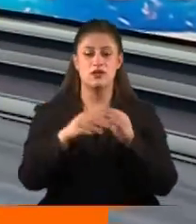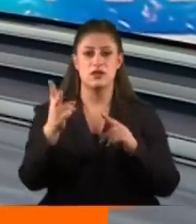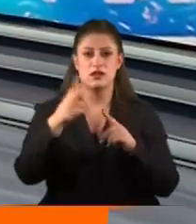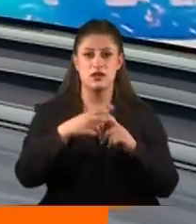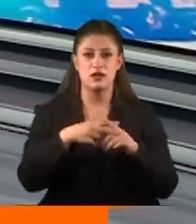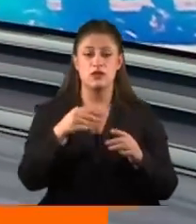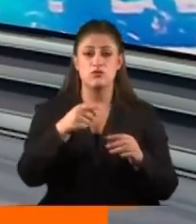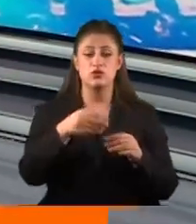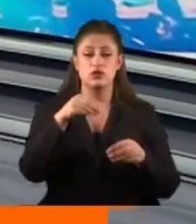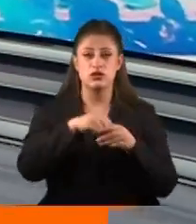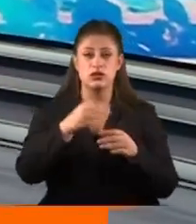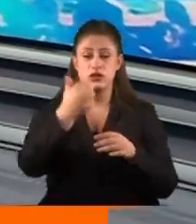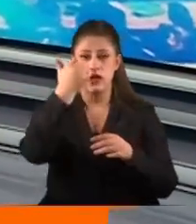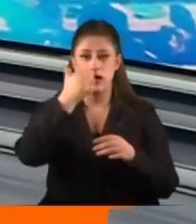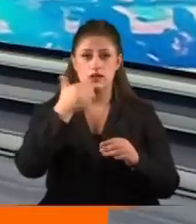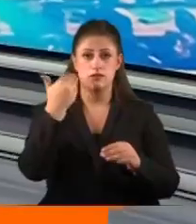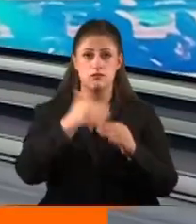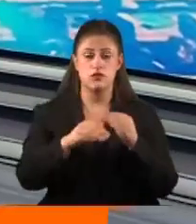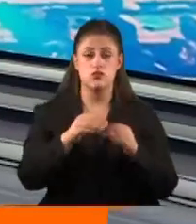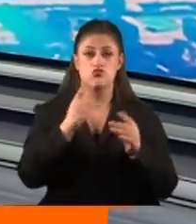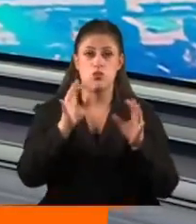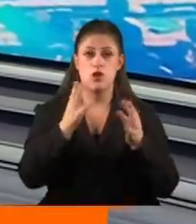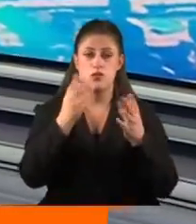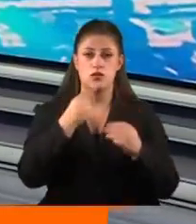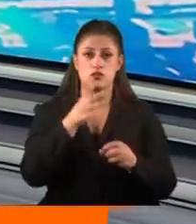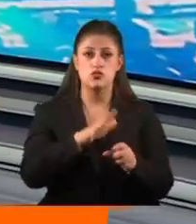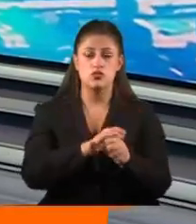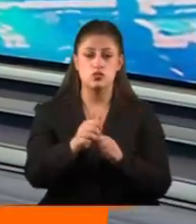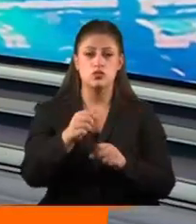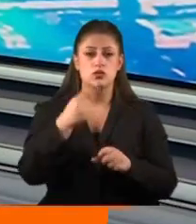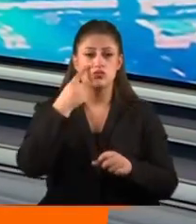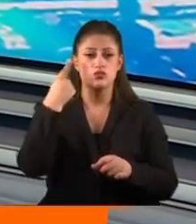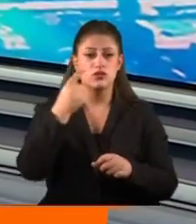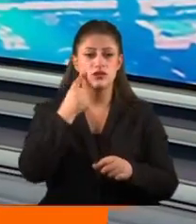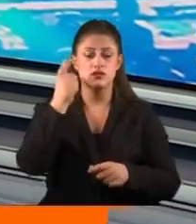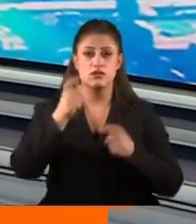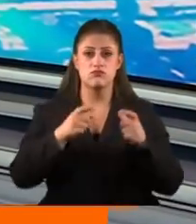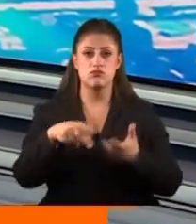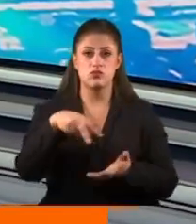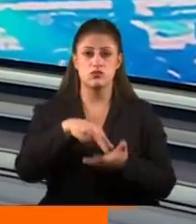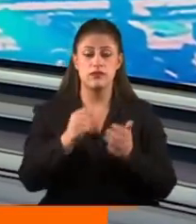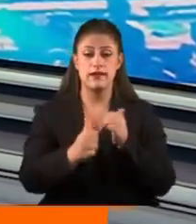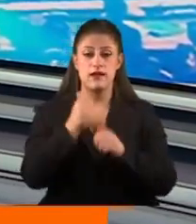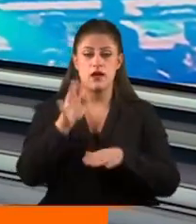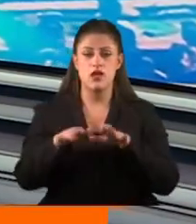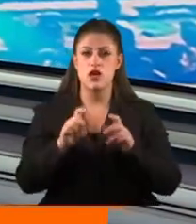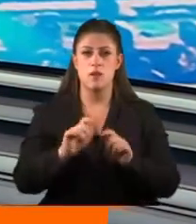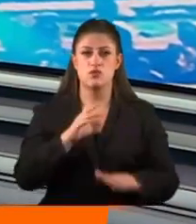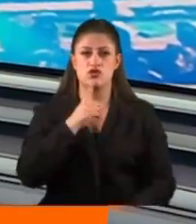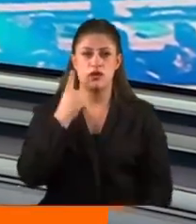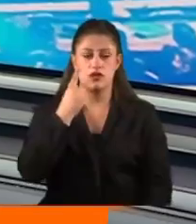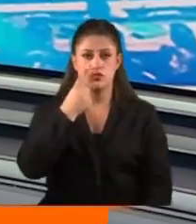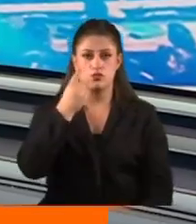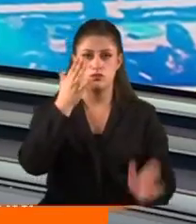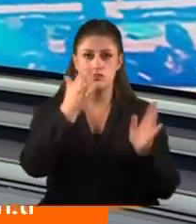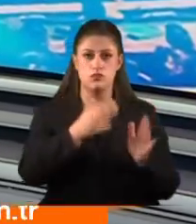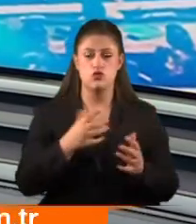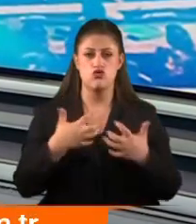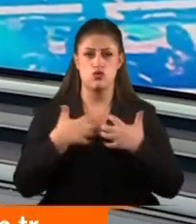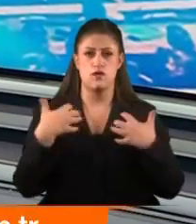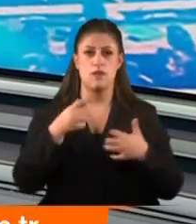Gazze mesajları damga vurdu diyebiliriz zulmün karşısındaki insani duruşumuzdan geri adım atmayacağız dedi Cumhurbaşkanı güvenli bir